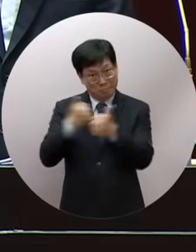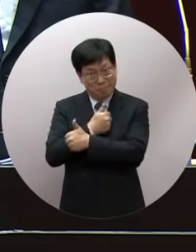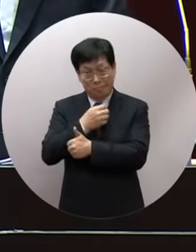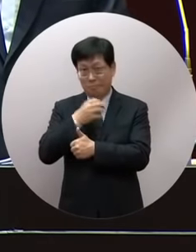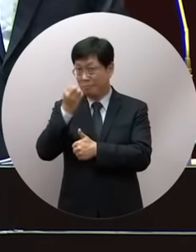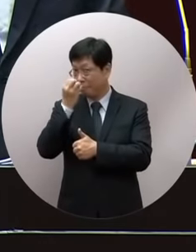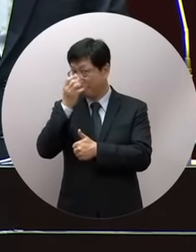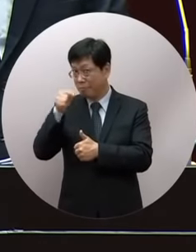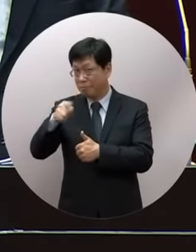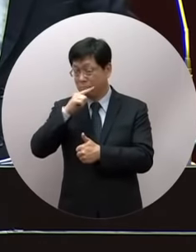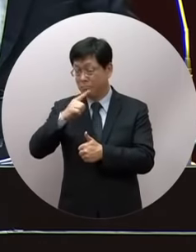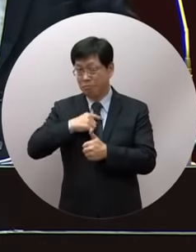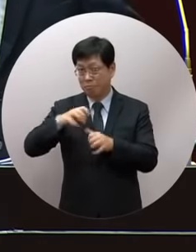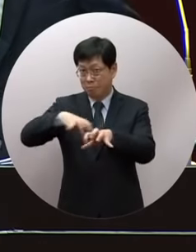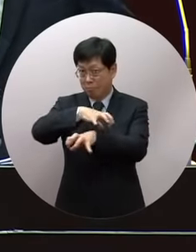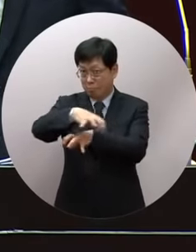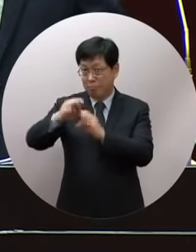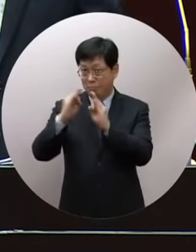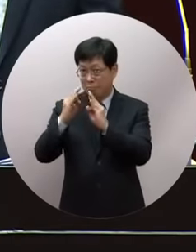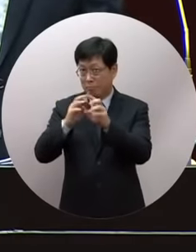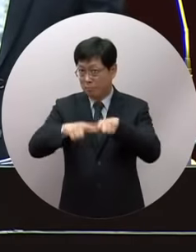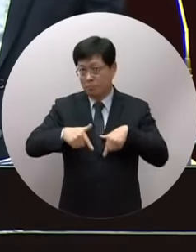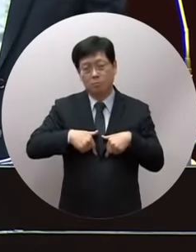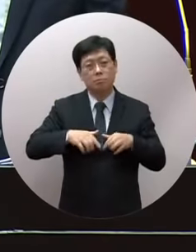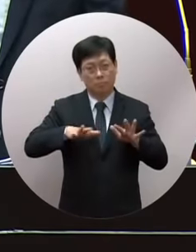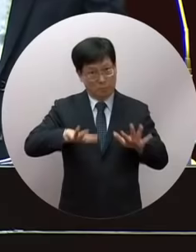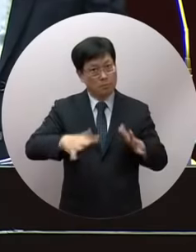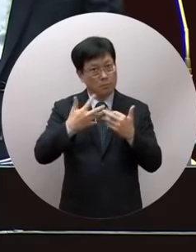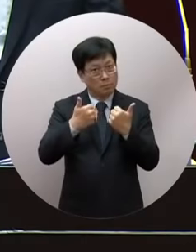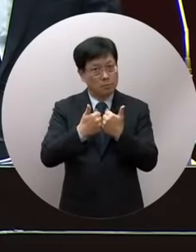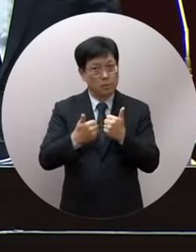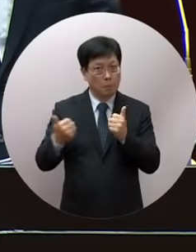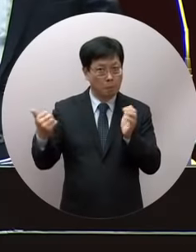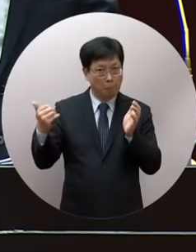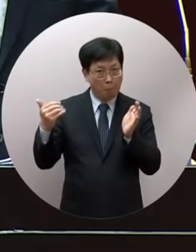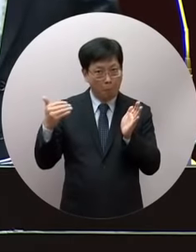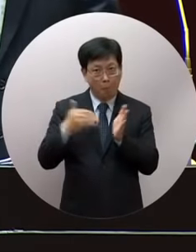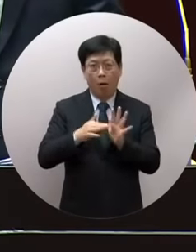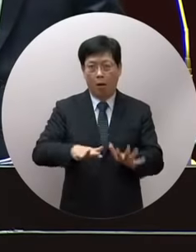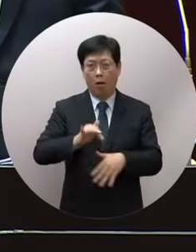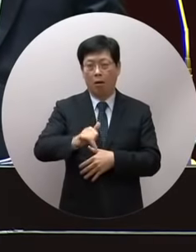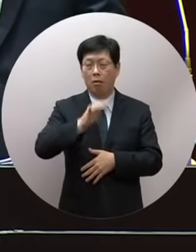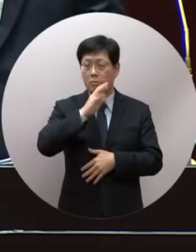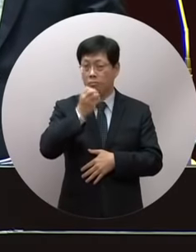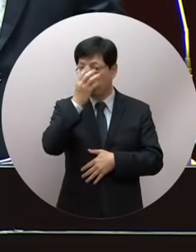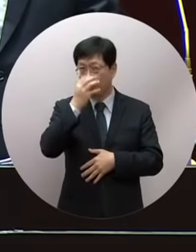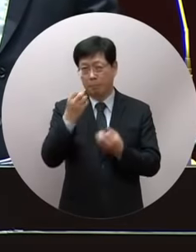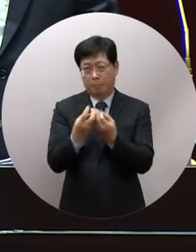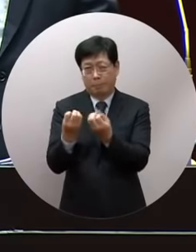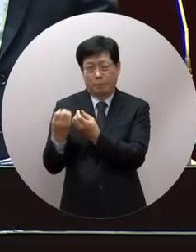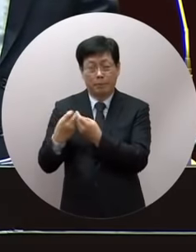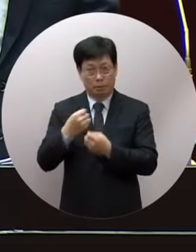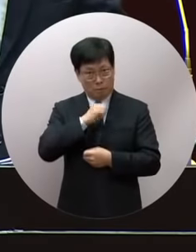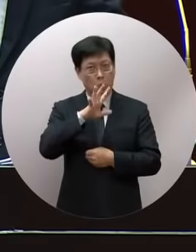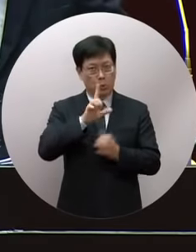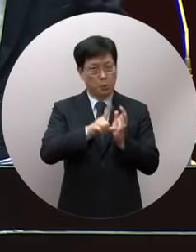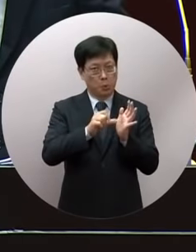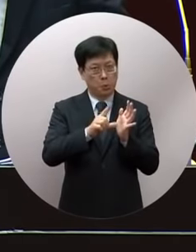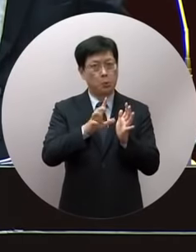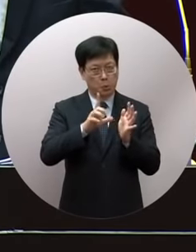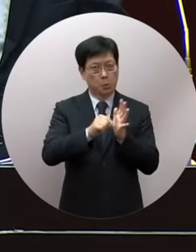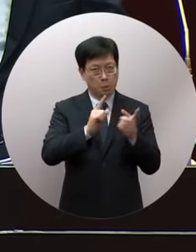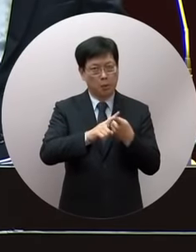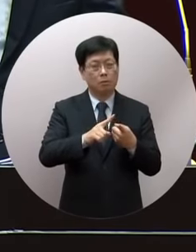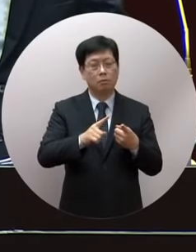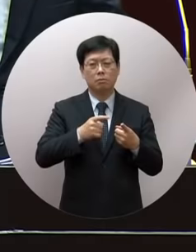为区域的金融中心，但是现在机会来了，是香港动荡不安，台湾机会来了，我要求问